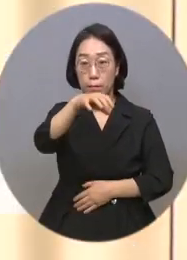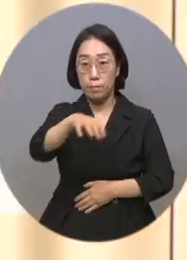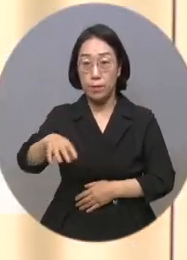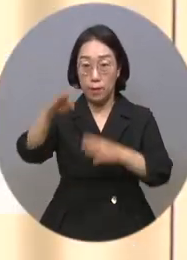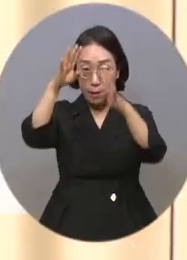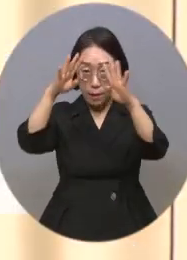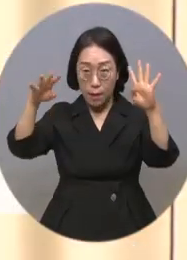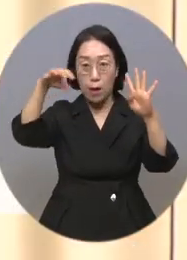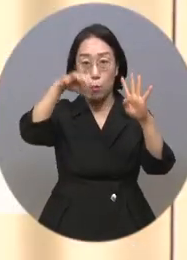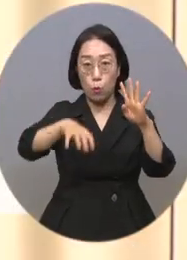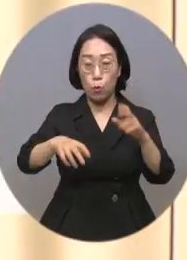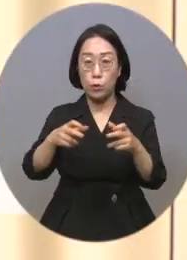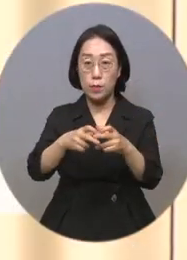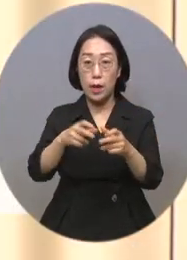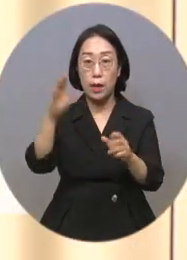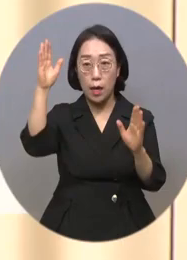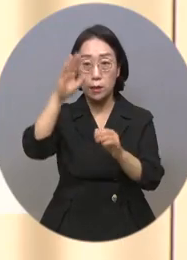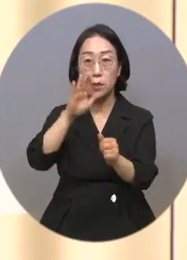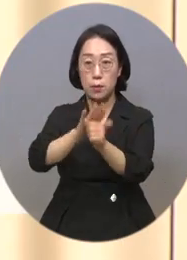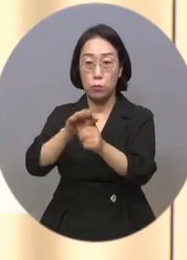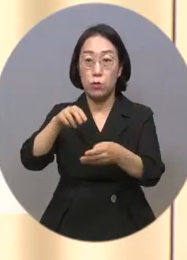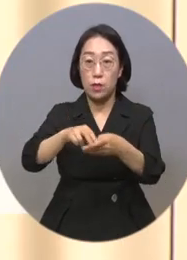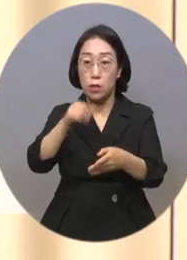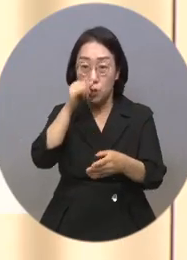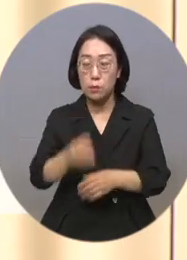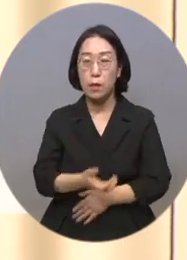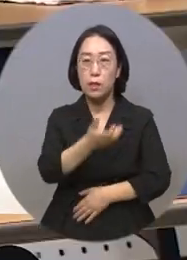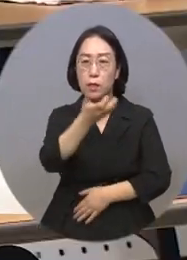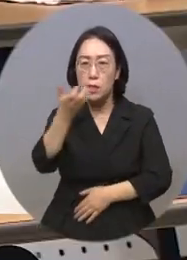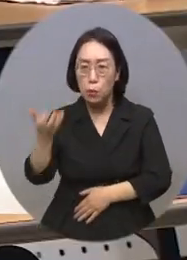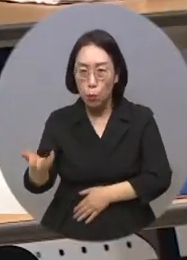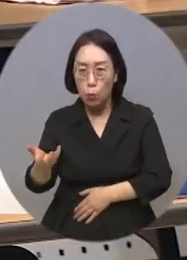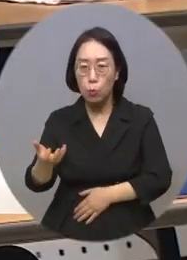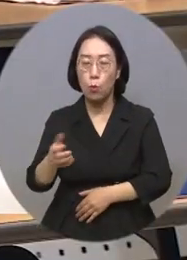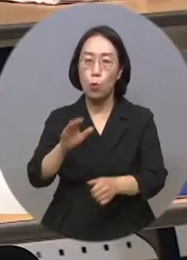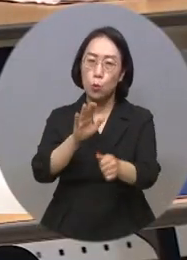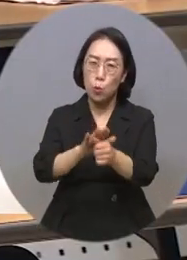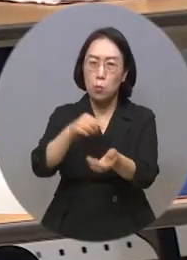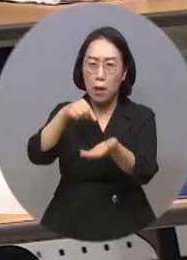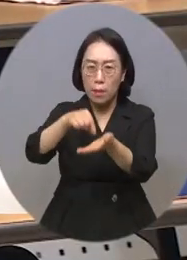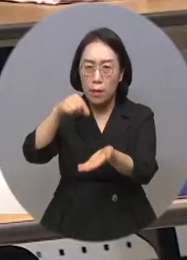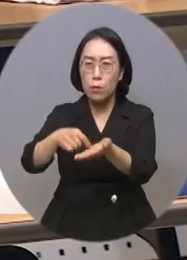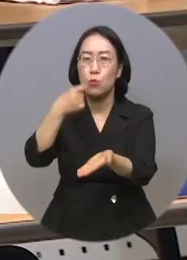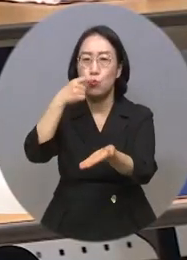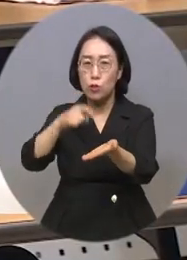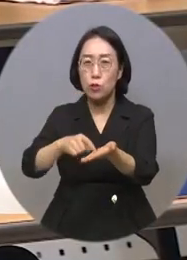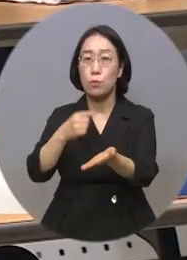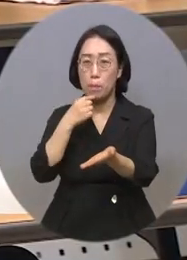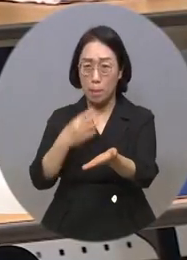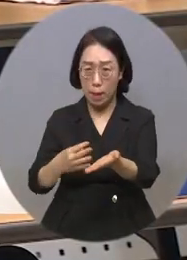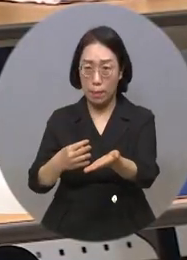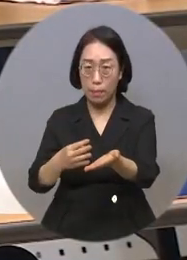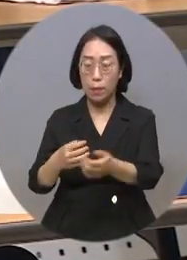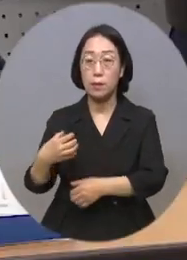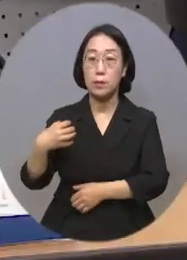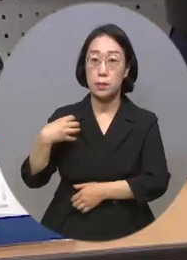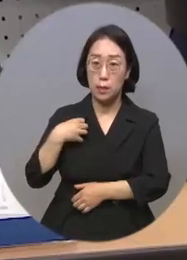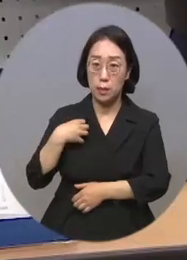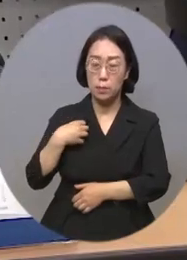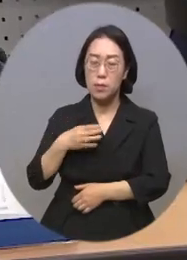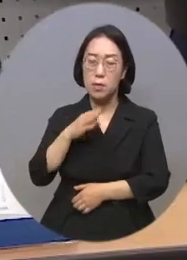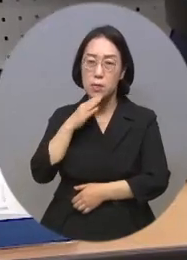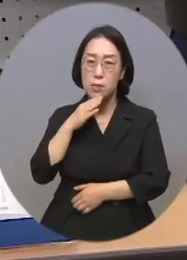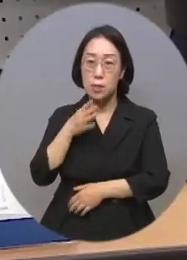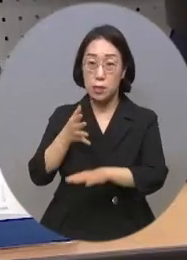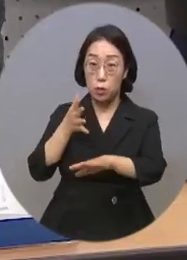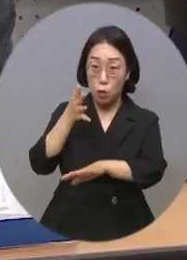장애 학생 지원센터가 있지만 이동이나 활동 보조 등 학교 생활에 대한 1차적인 도움만을 담당할 뿐